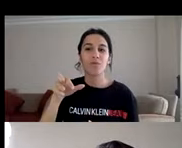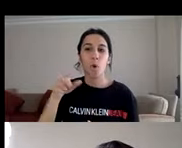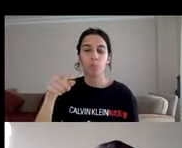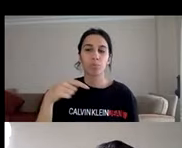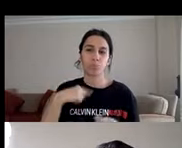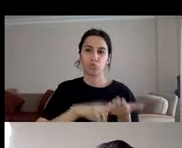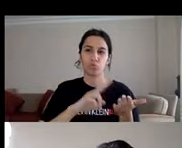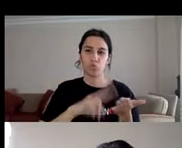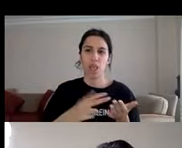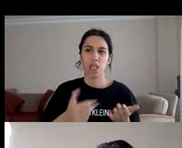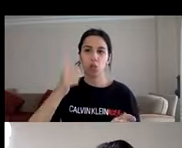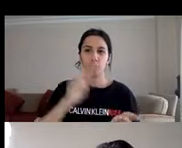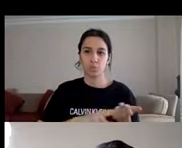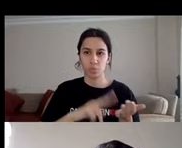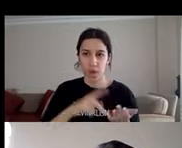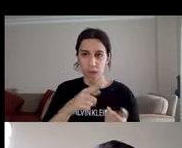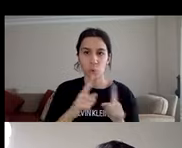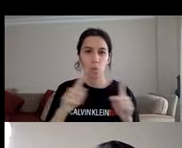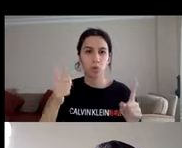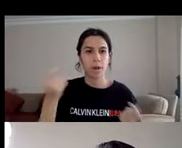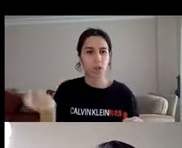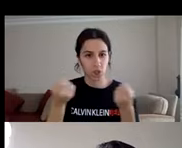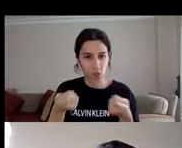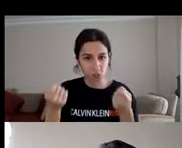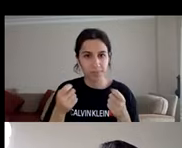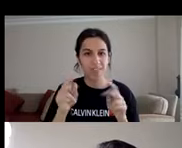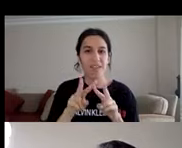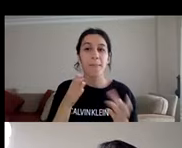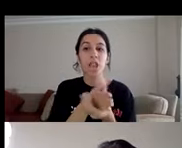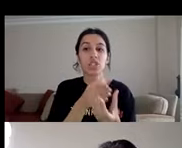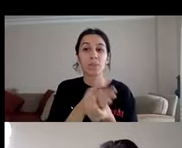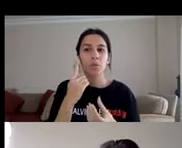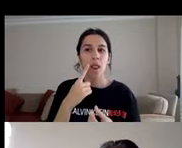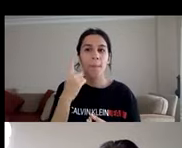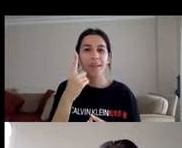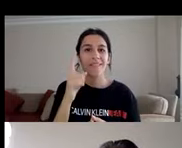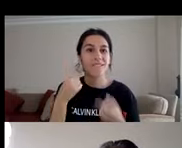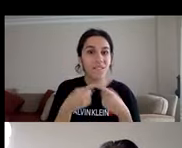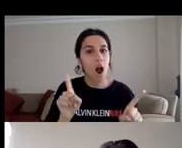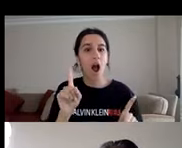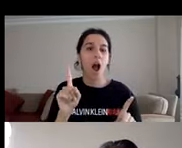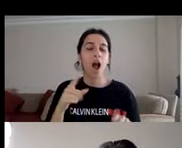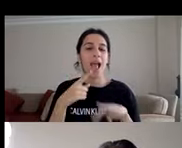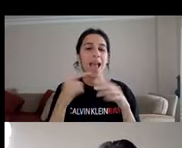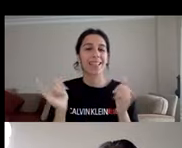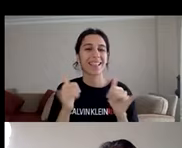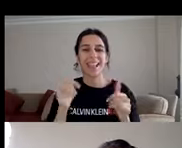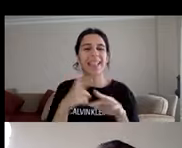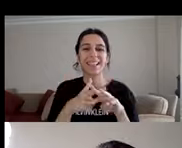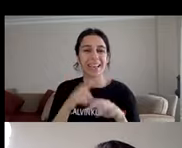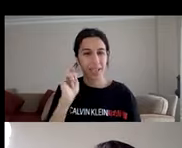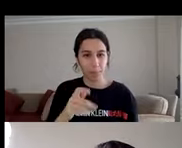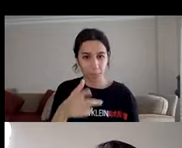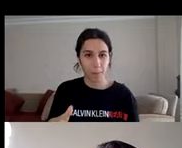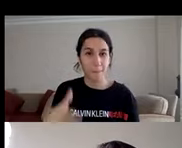üyesiyim. Uzun yıllardır birlikte çalışıyoruz. Web erişilebilirliği tarafınca gerçekten fark yaratan etkinlikler yapıyorlar. Onların vasıtasıyla işte Engel